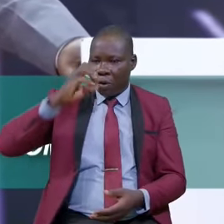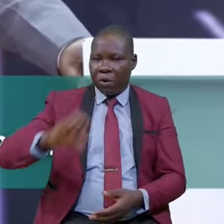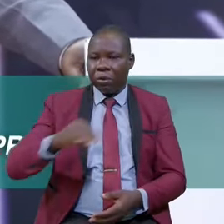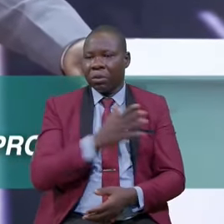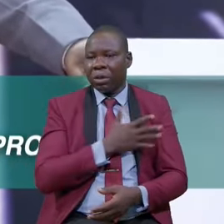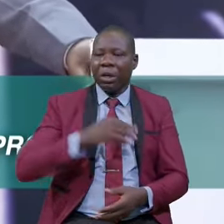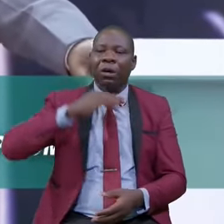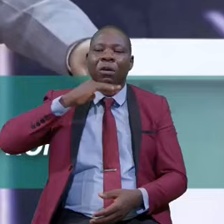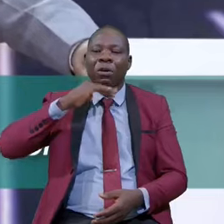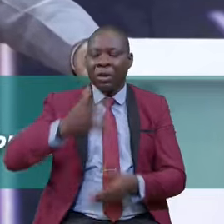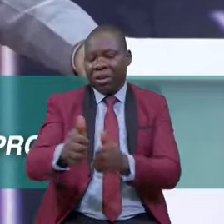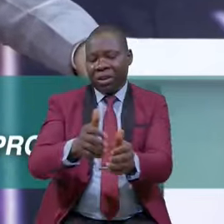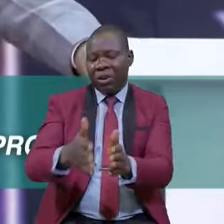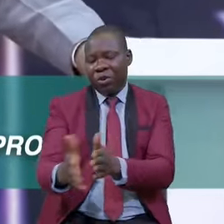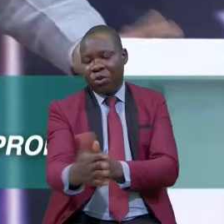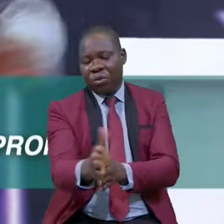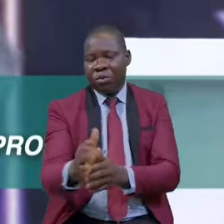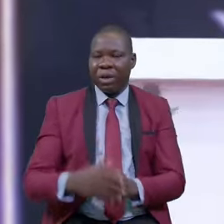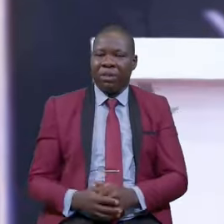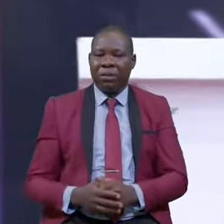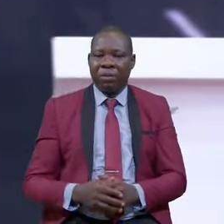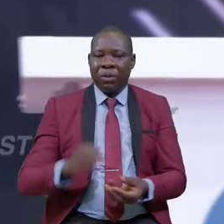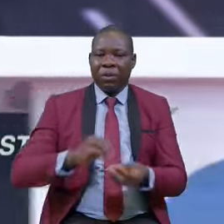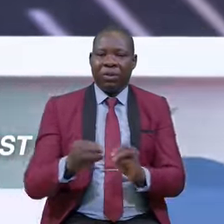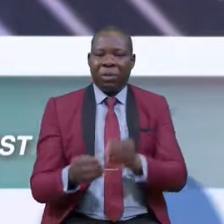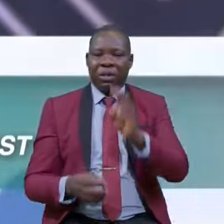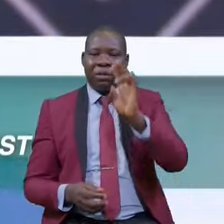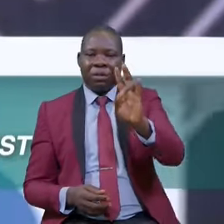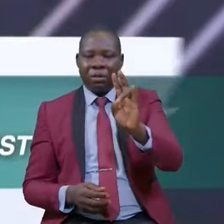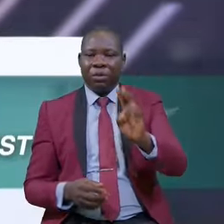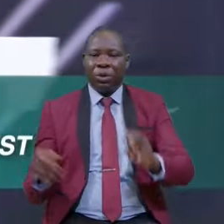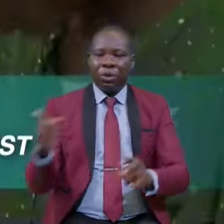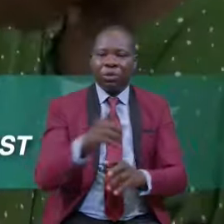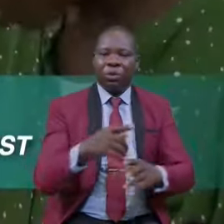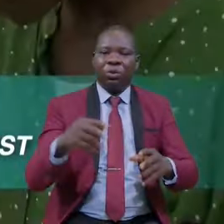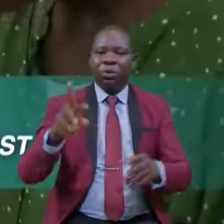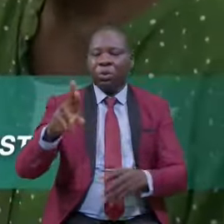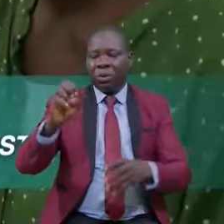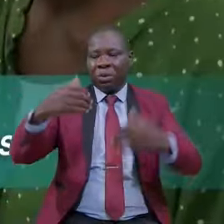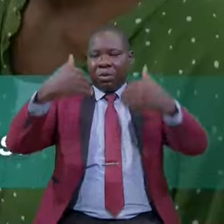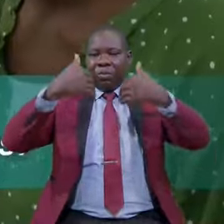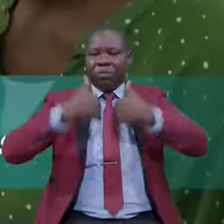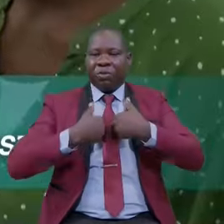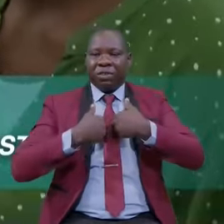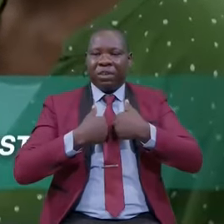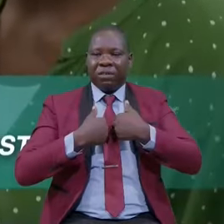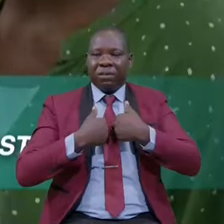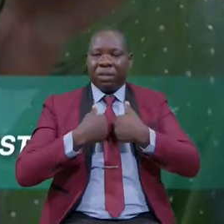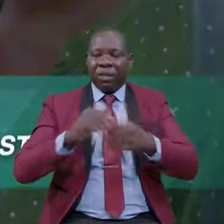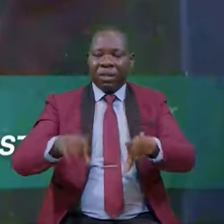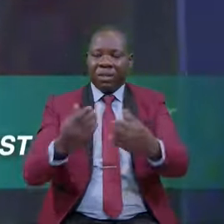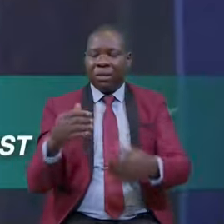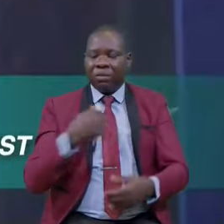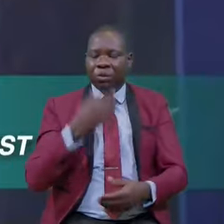seven, septièmement, you tu dois reprendre possession. Donnez-moi un bon amen. You know,